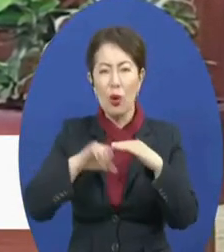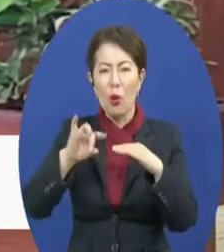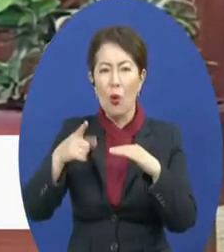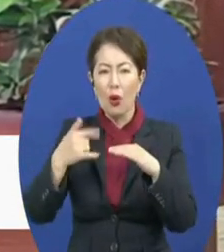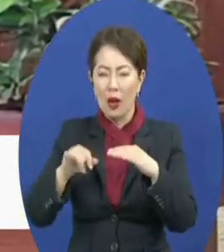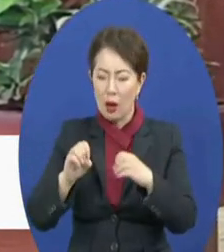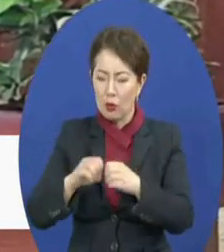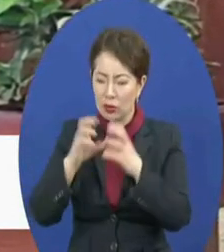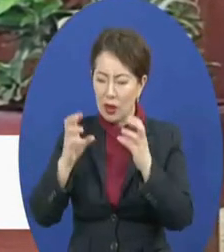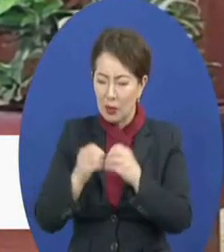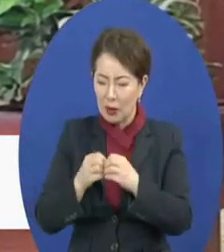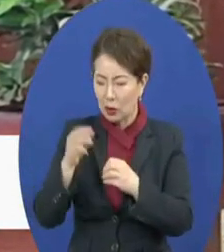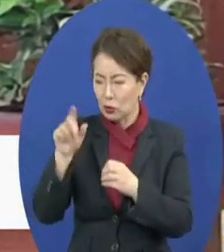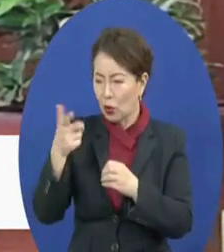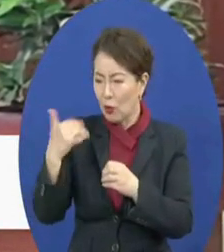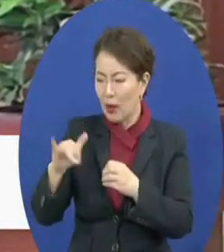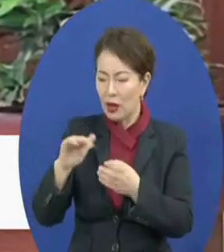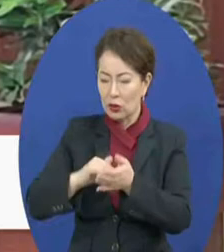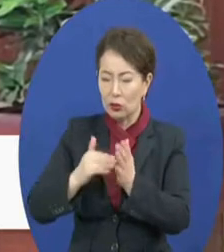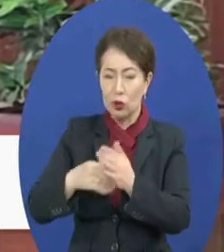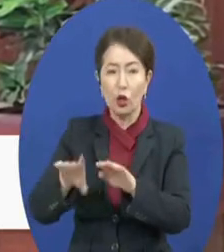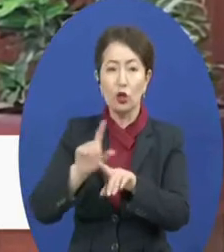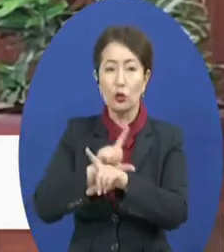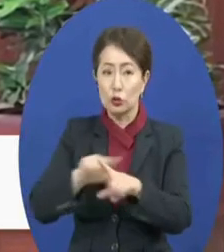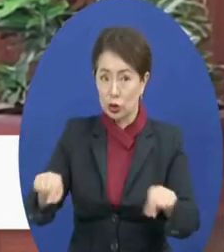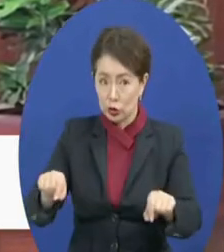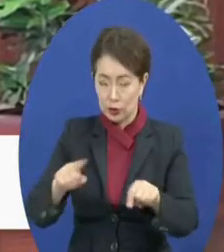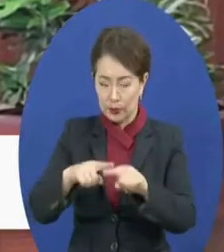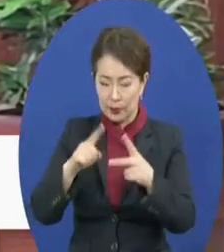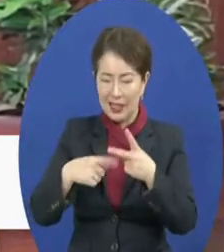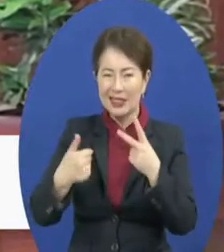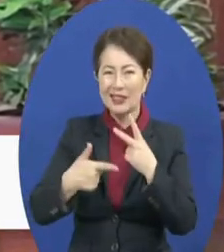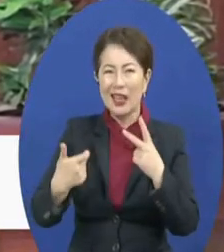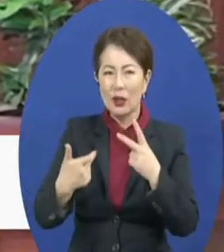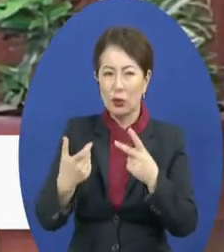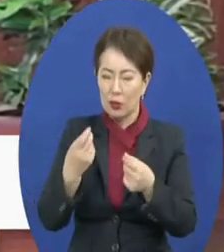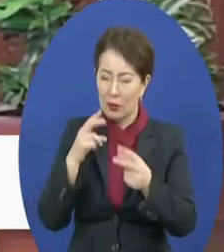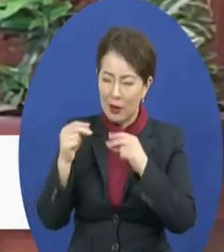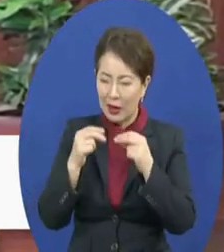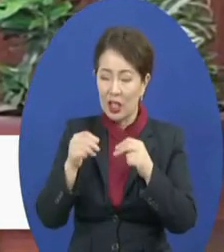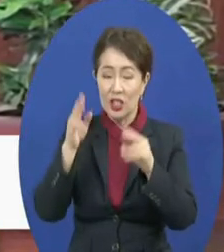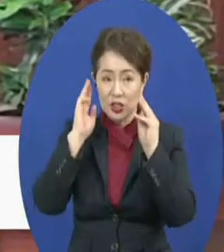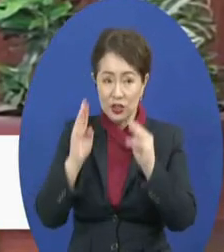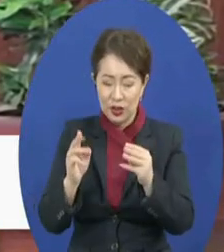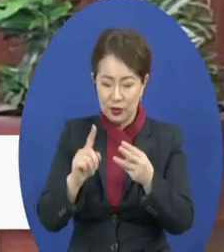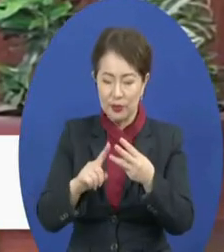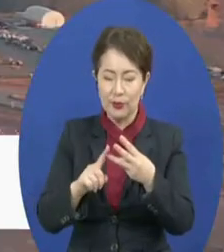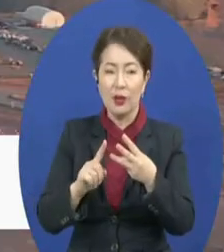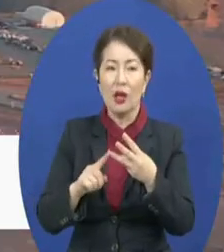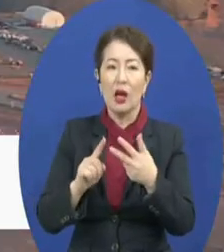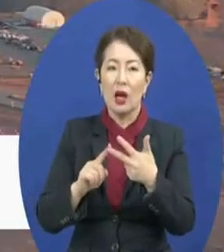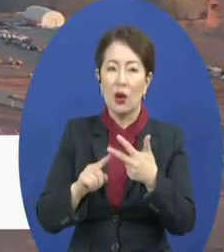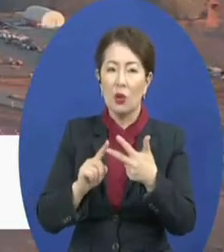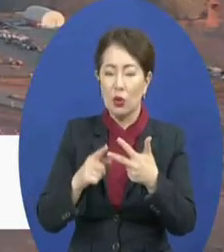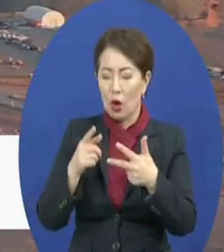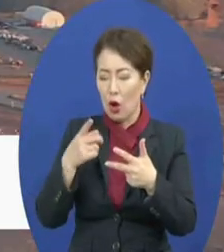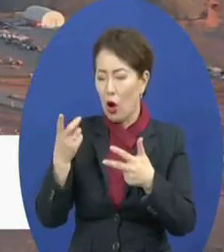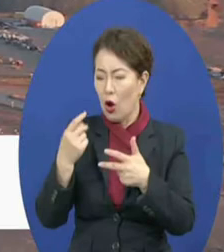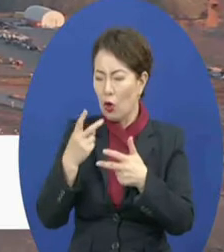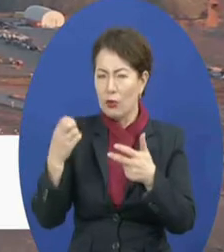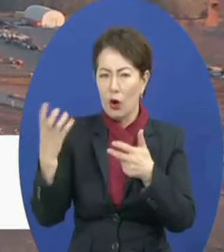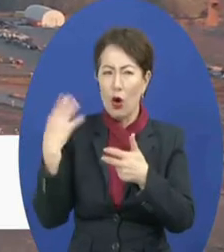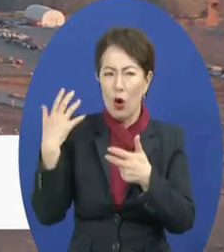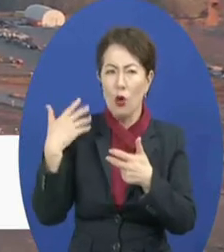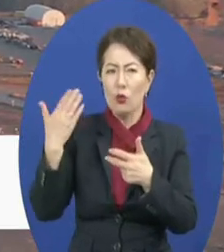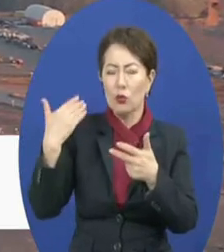буюу Дубайн төлөвлөгөөг цуцлах, 2-р татварын маргааныг эцлэн шийдвэрлэх, 3-р 2009 оны хөрөнгө оруулалтын гэрээнээс хойш хийгдсэн